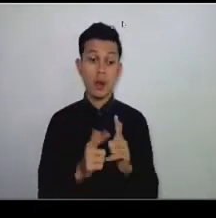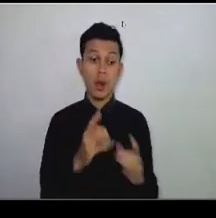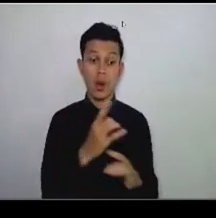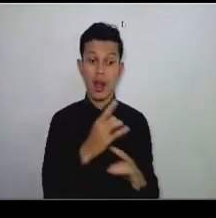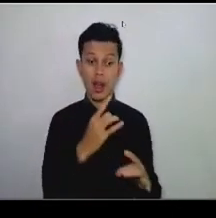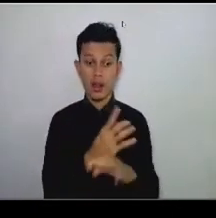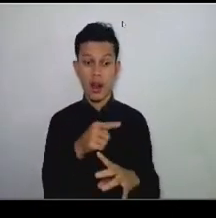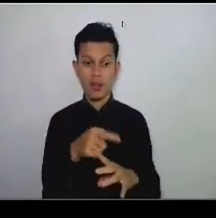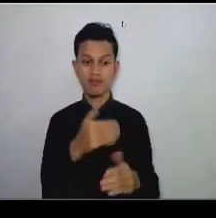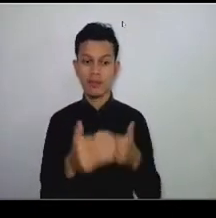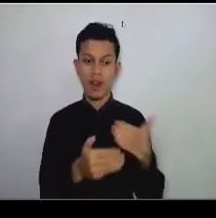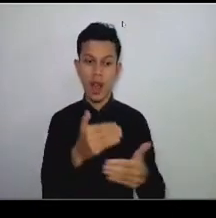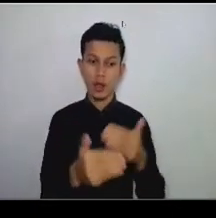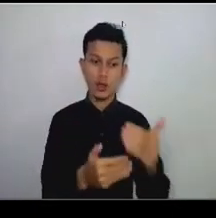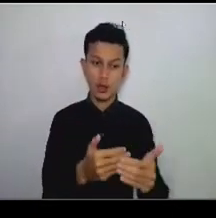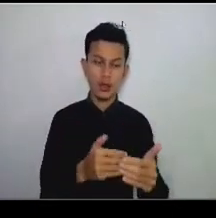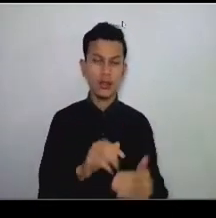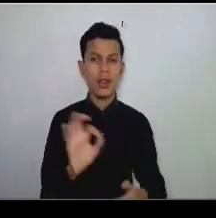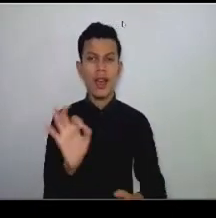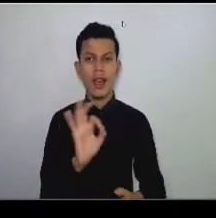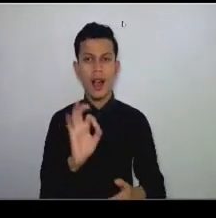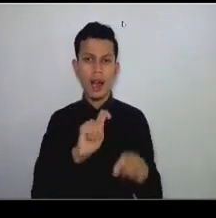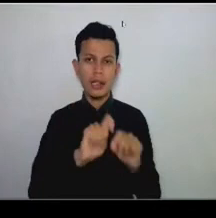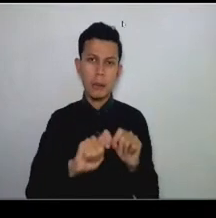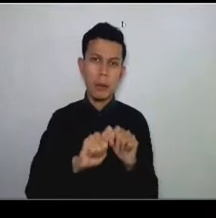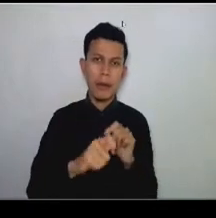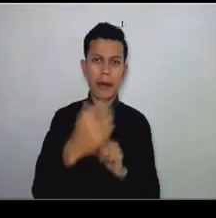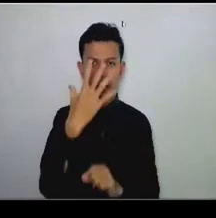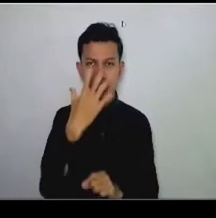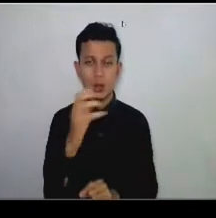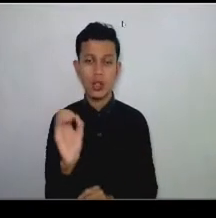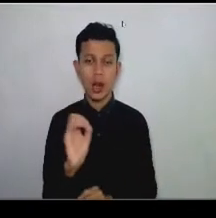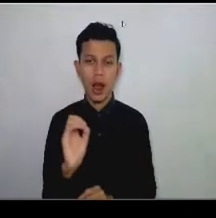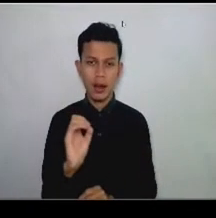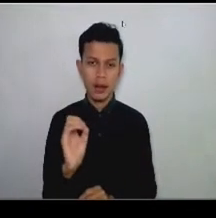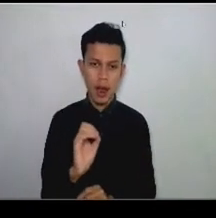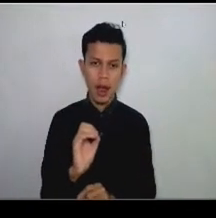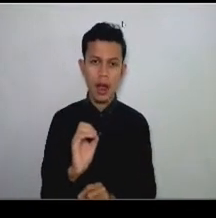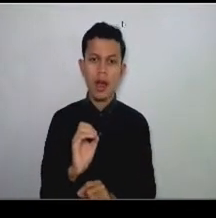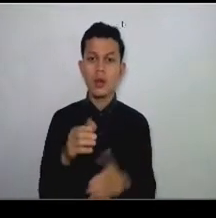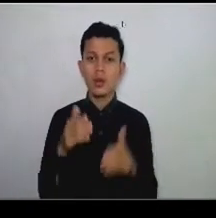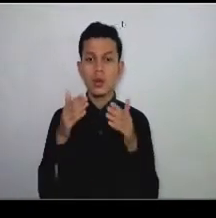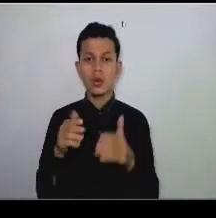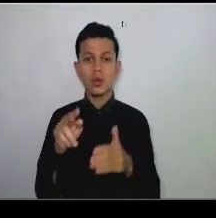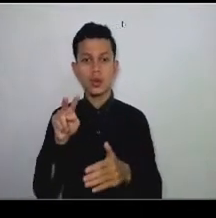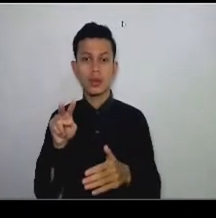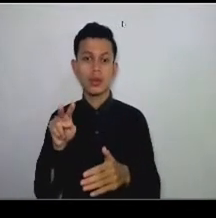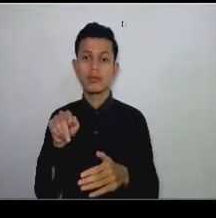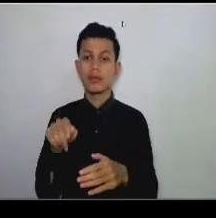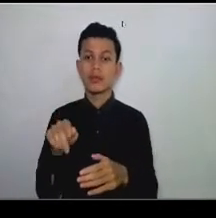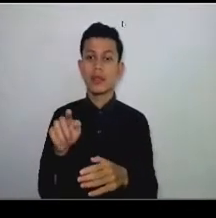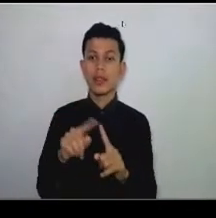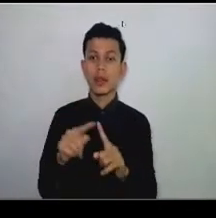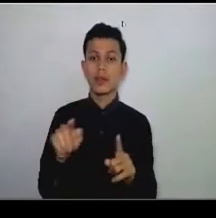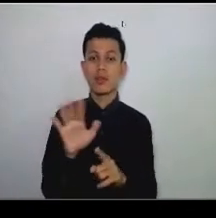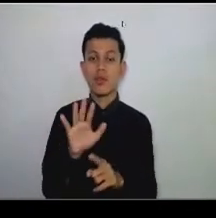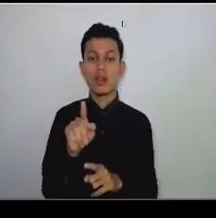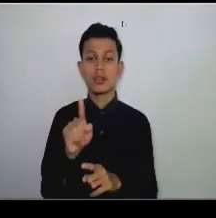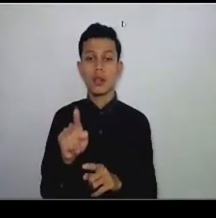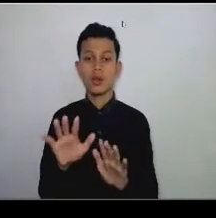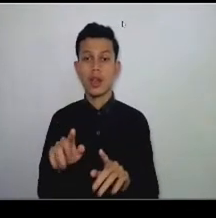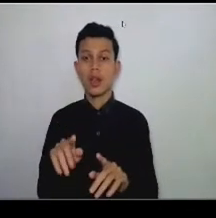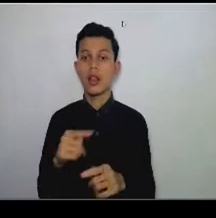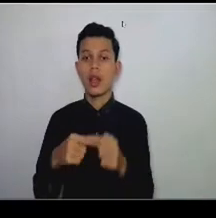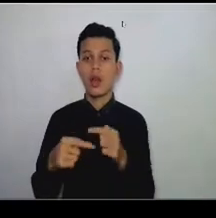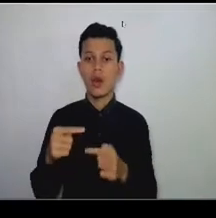berlanjut tanpa ada upaya serius untuk menanggolonginya di antaranya dan terutama Namun bukan satu-satunya Mel